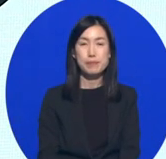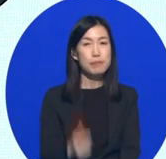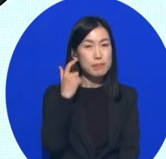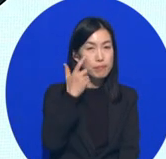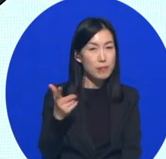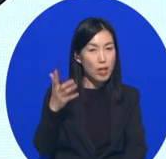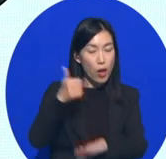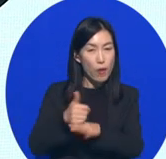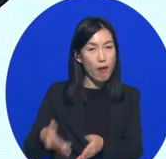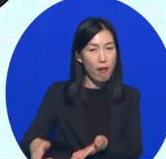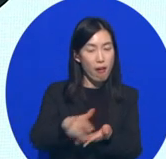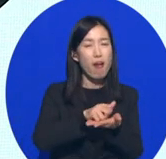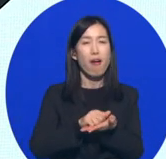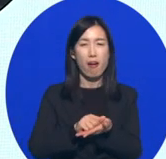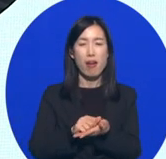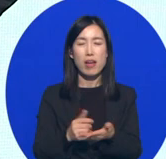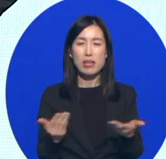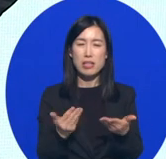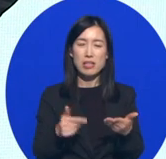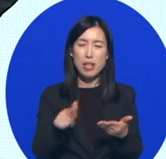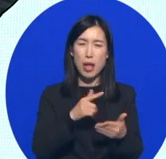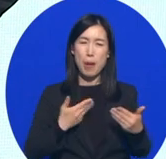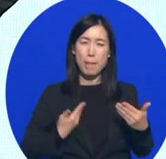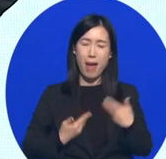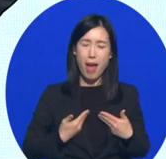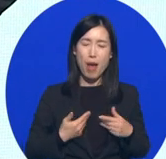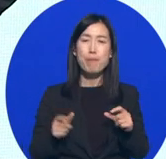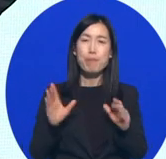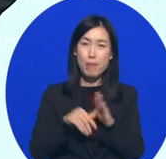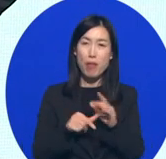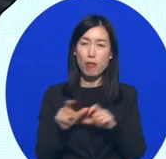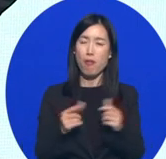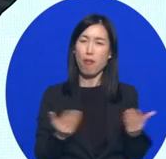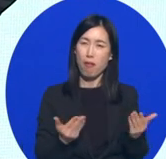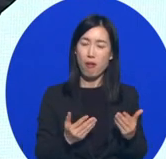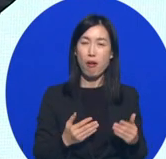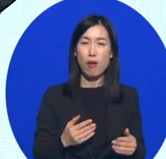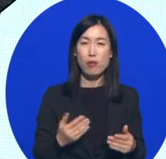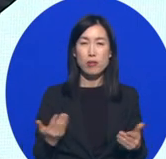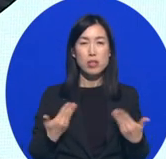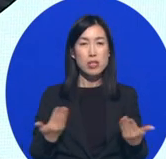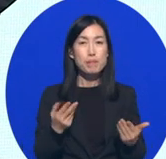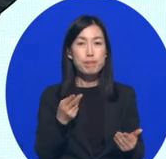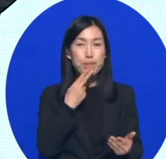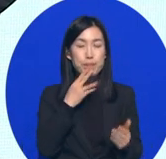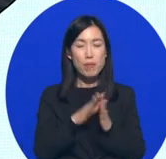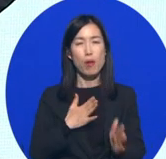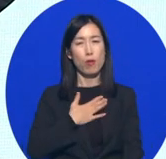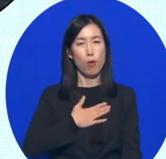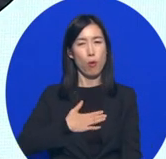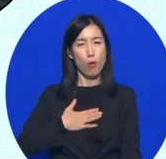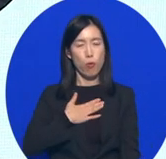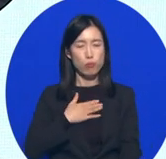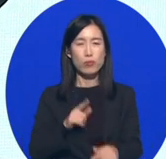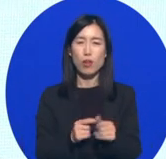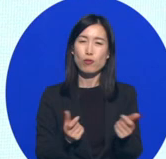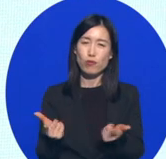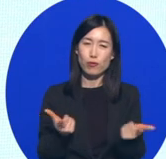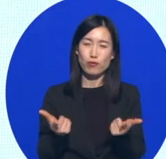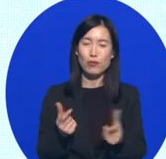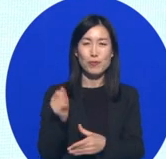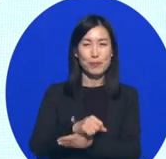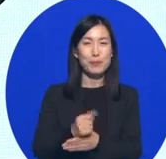결과를 토대로 일부 업종의 안에 바쁠 때는 더 일하고 한가할 때는 더 쉴 수 있도록 근로시간을 하겠다는